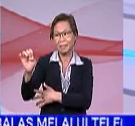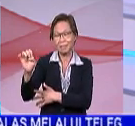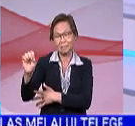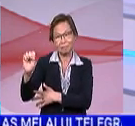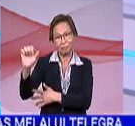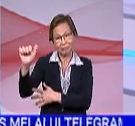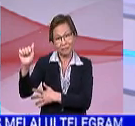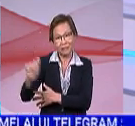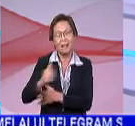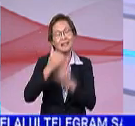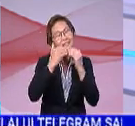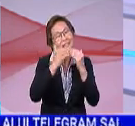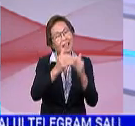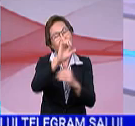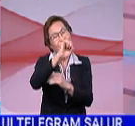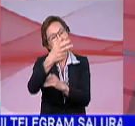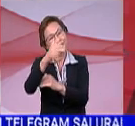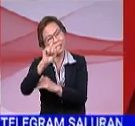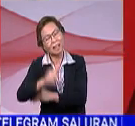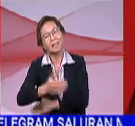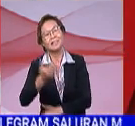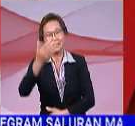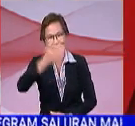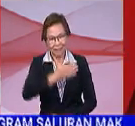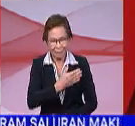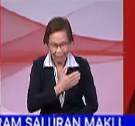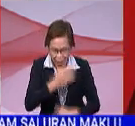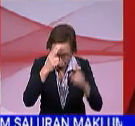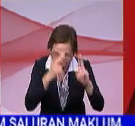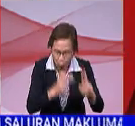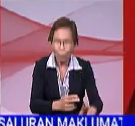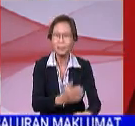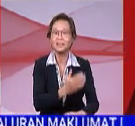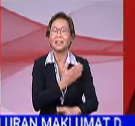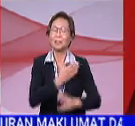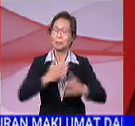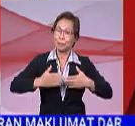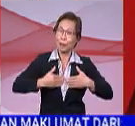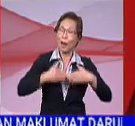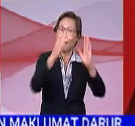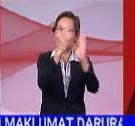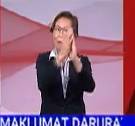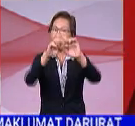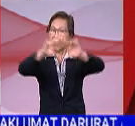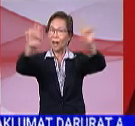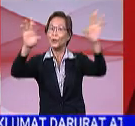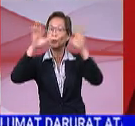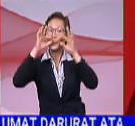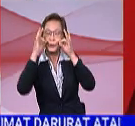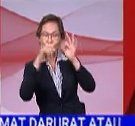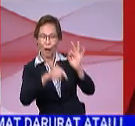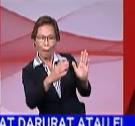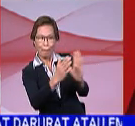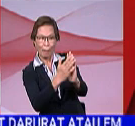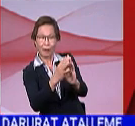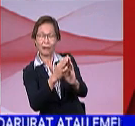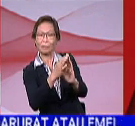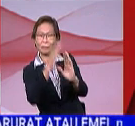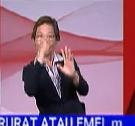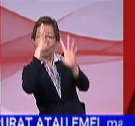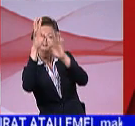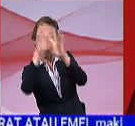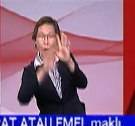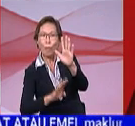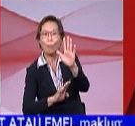Terima kasih Muhammad Shah. Salam hormat dan salam sejahtera. Bandaraya Kuching bakal diangkat menjadi Bandaraya Kreatif Pertubuhan